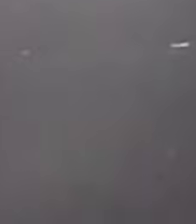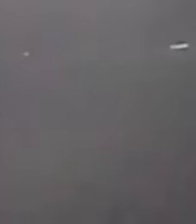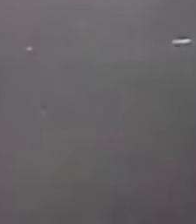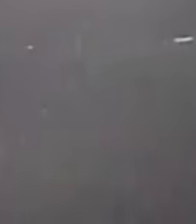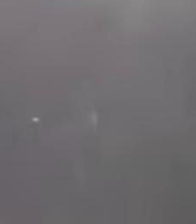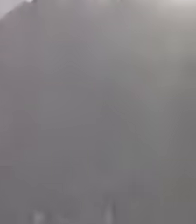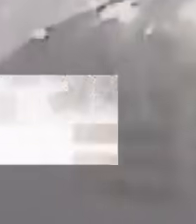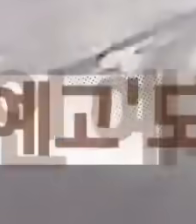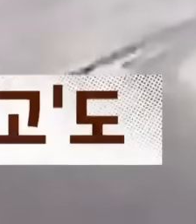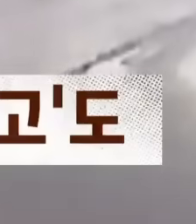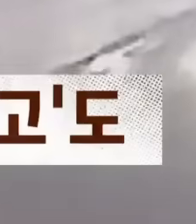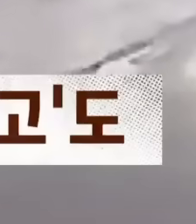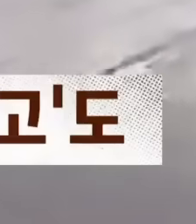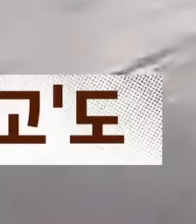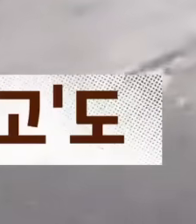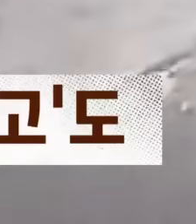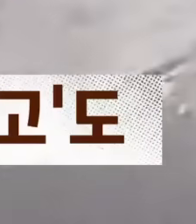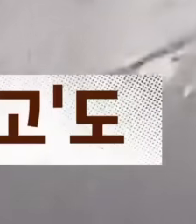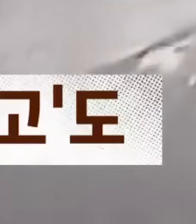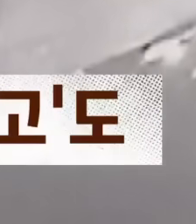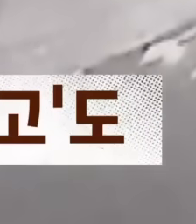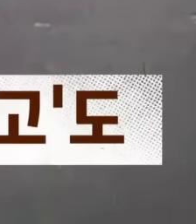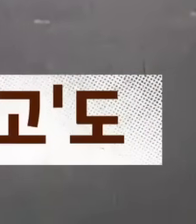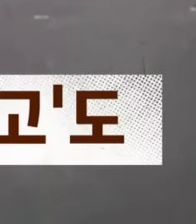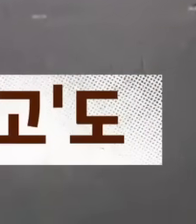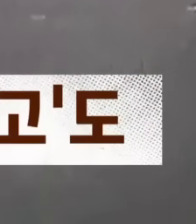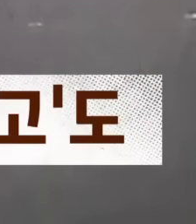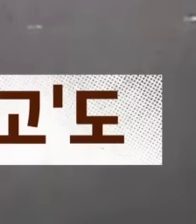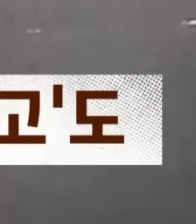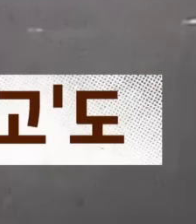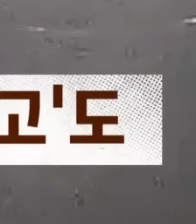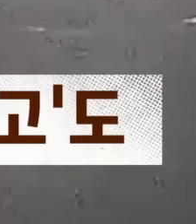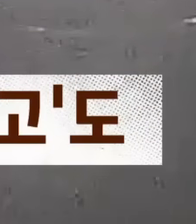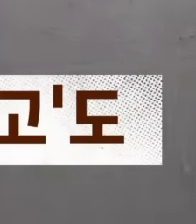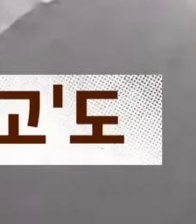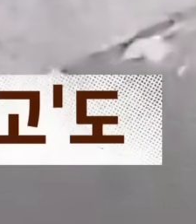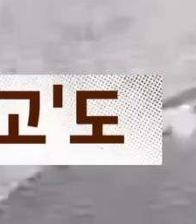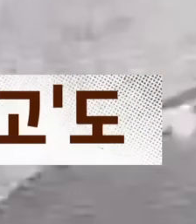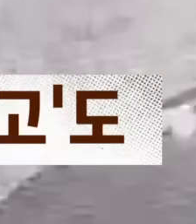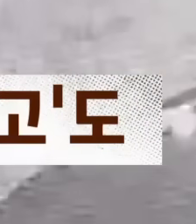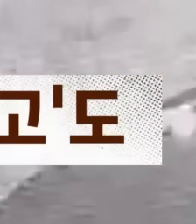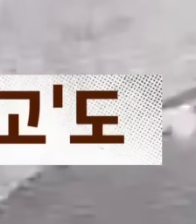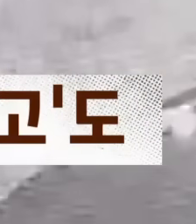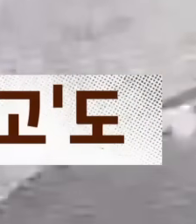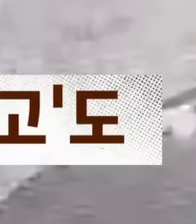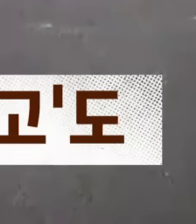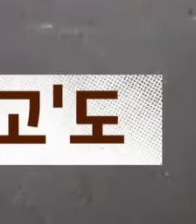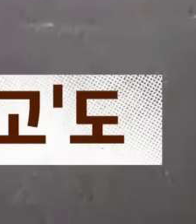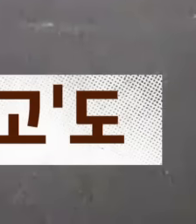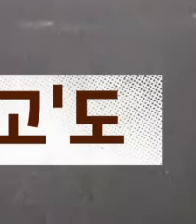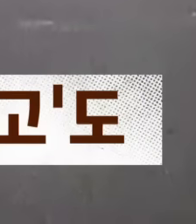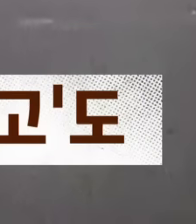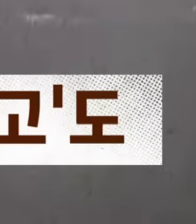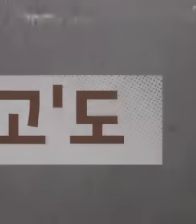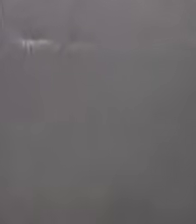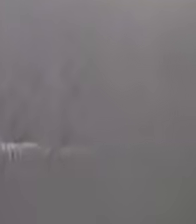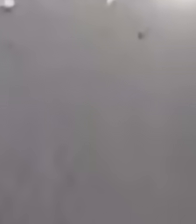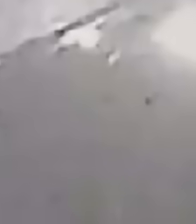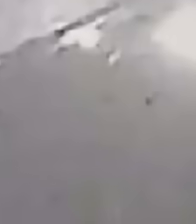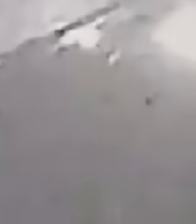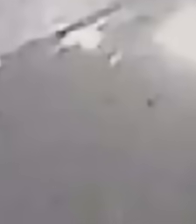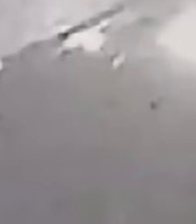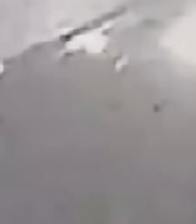시동생에게 둔기로 폭행을 당했다는 제보가 들어왔습니다. 최근 가해자의 구속영장이 기각돼 두려움에 떨고 있다는